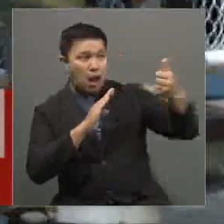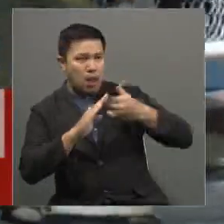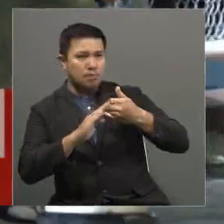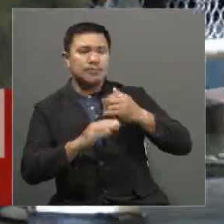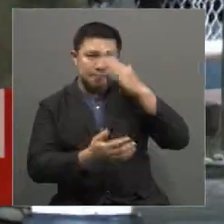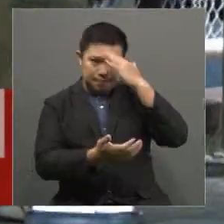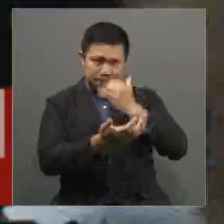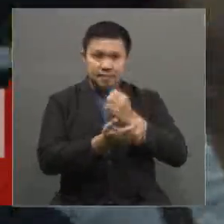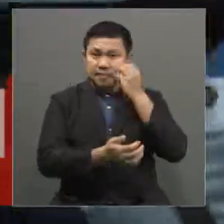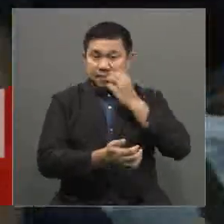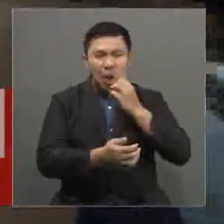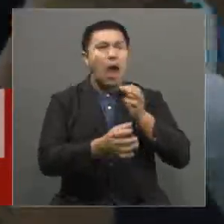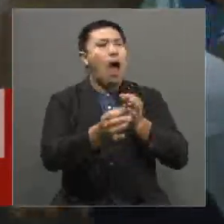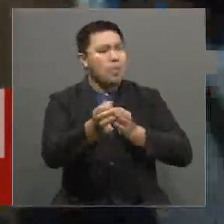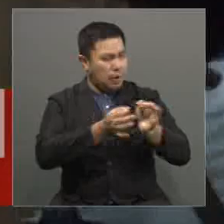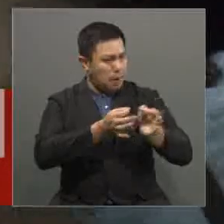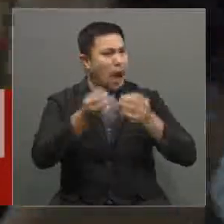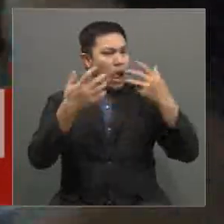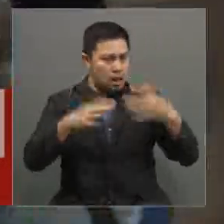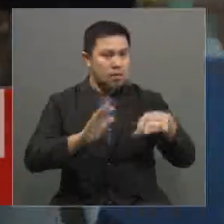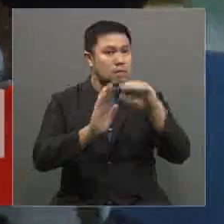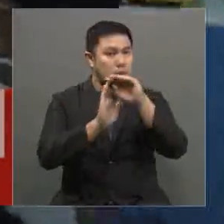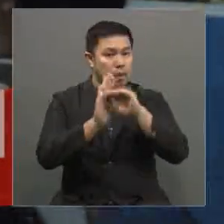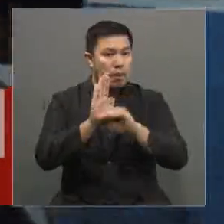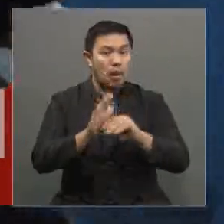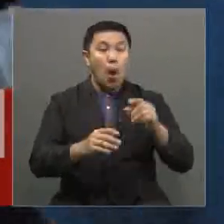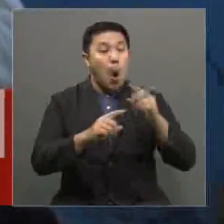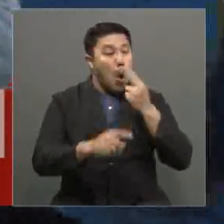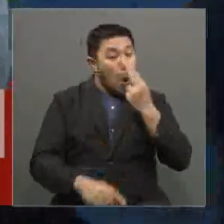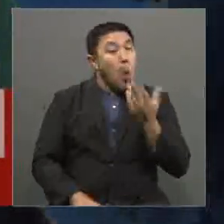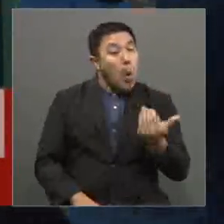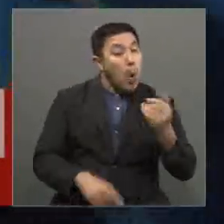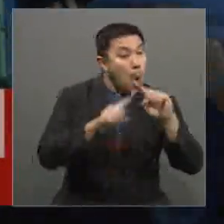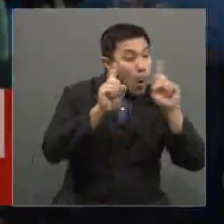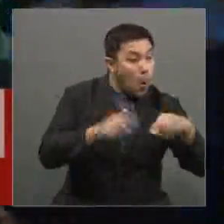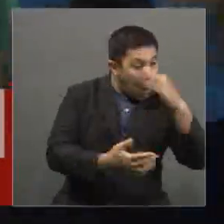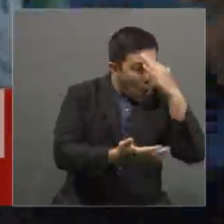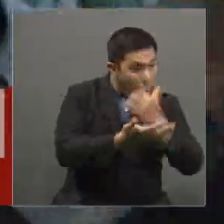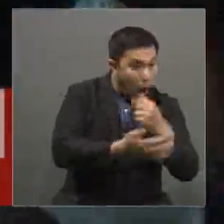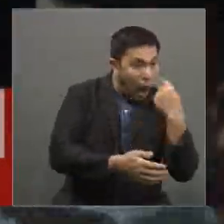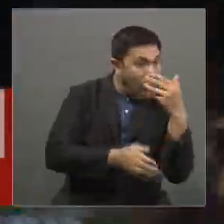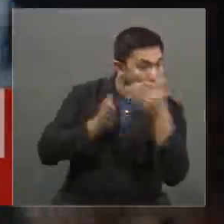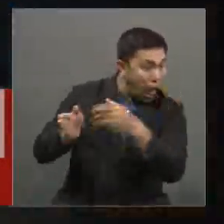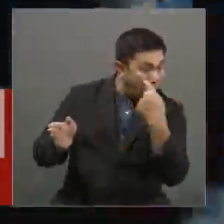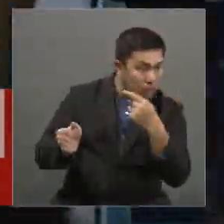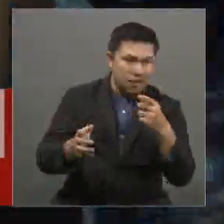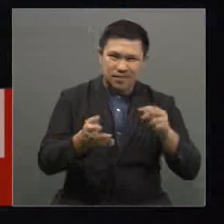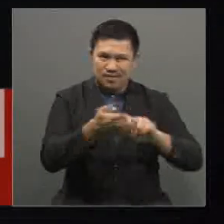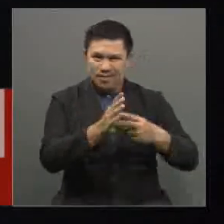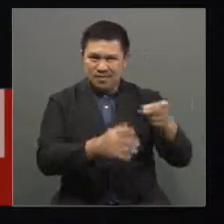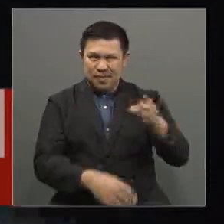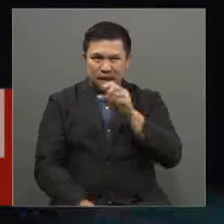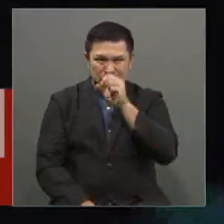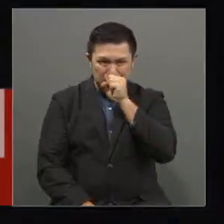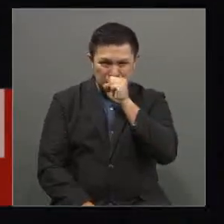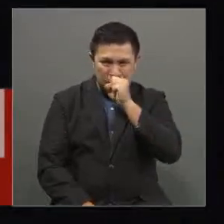ชี้แจงเรื่องนี้ไปแล้วใช่มั้ยคะท่านก็บอกว่าวันนั้นเนี่ยขอหมายค้นไม่ได้มีการระบุยศตำรวจผู้ที่ถูกกล่าวหาเพราะฉะนั้นมันเข้าข่ายปกปิด